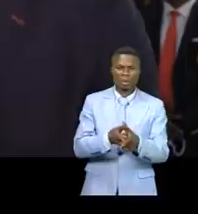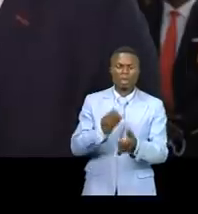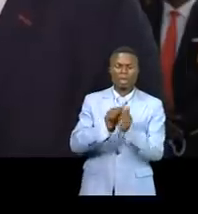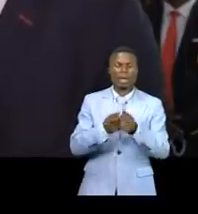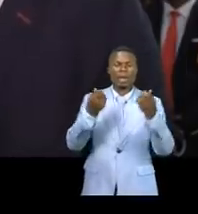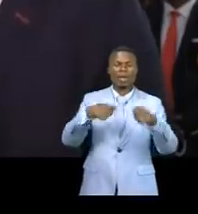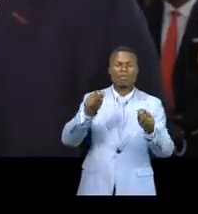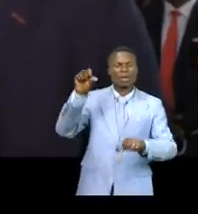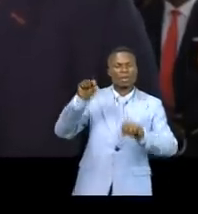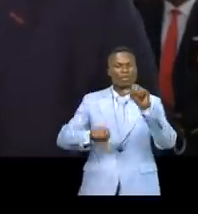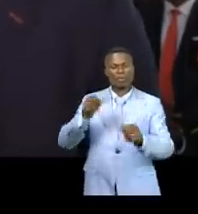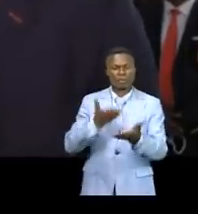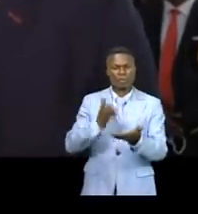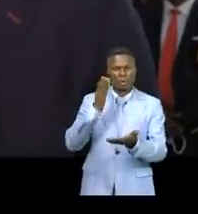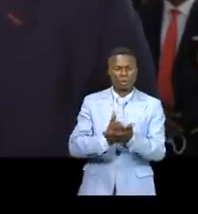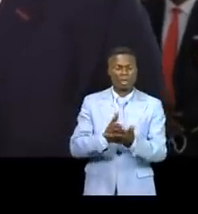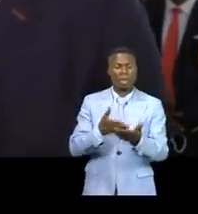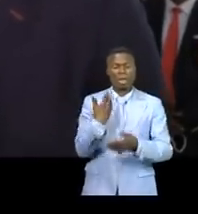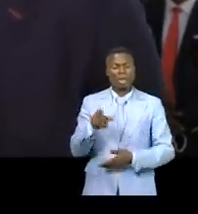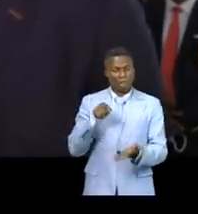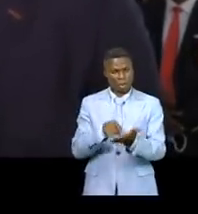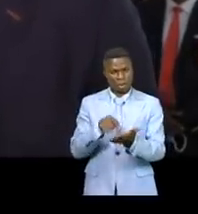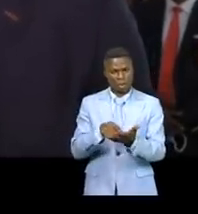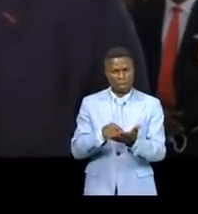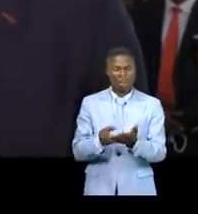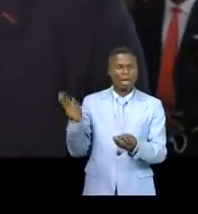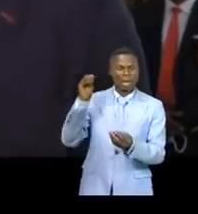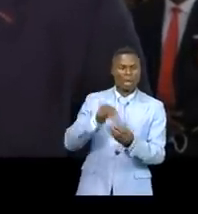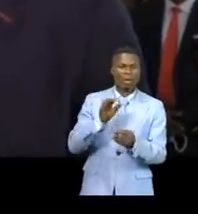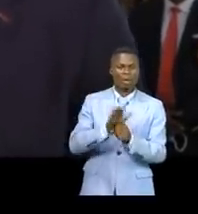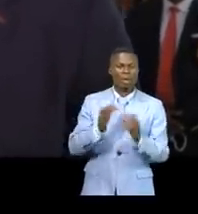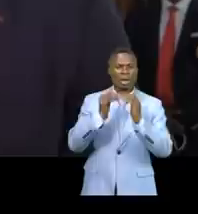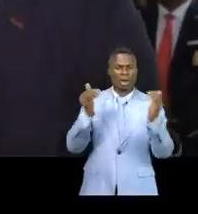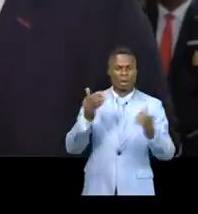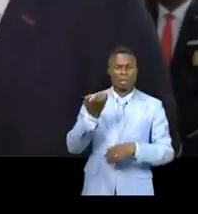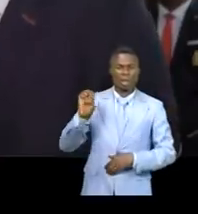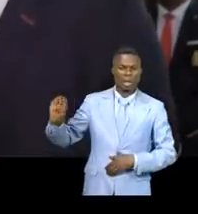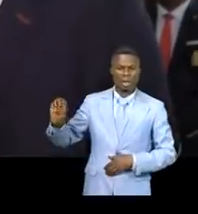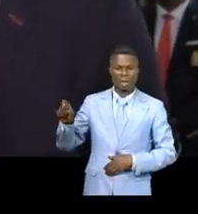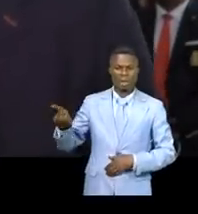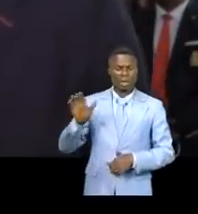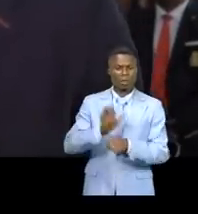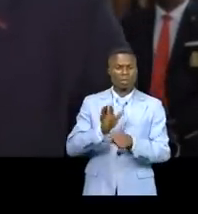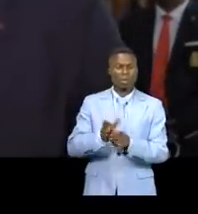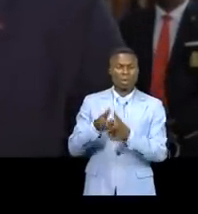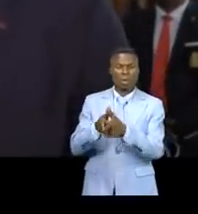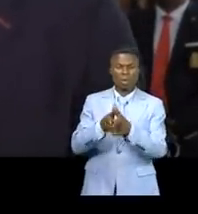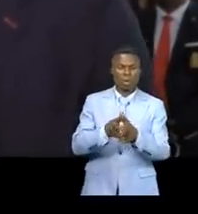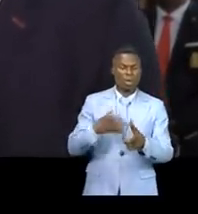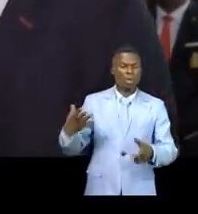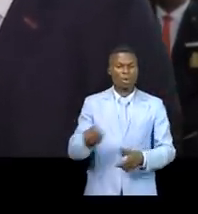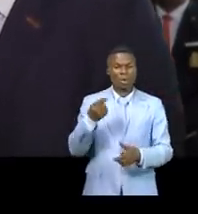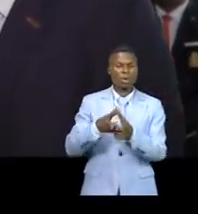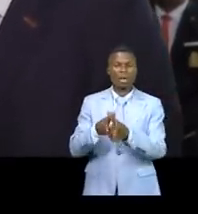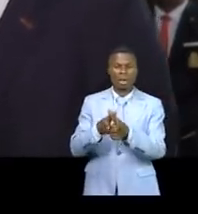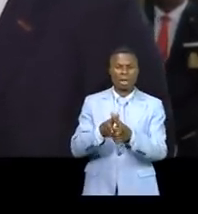illicites, ce sont aussi des éléments qui vont permettre d'augmenter la paix dans ces zones-là. La plupart des armes, par exemple, qu'on trouve, c'est des armes